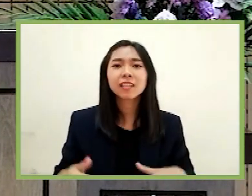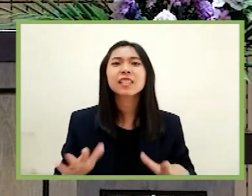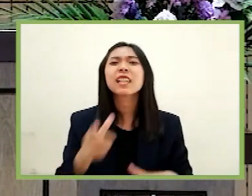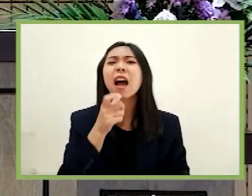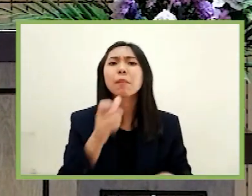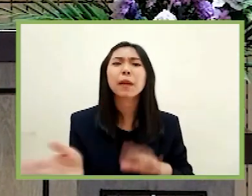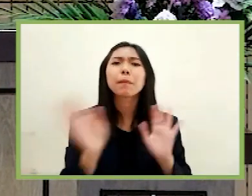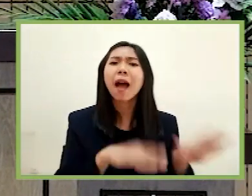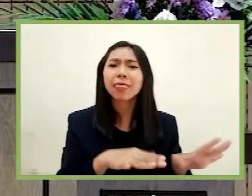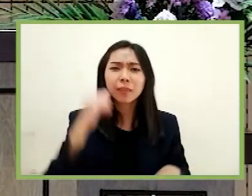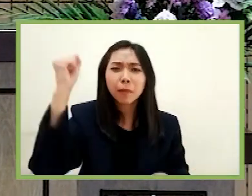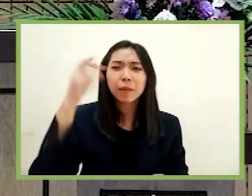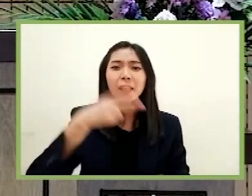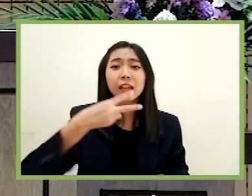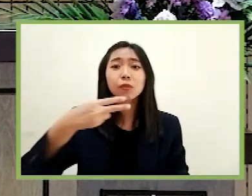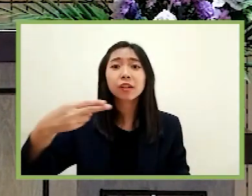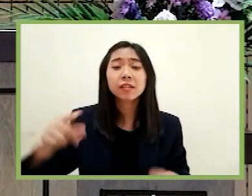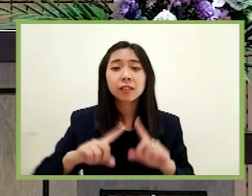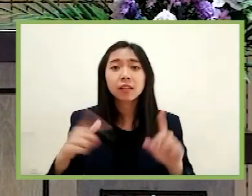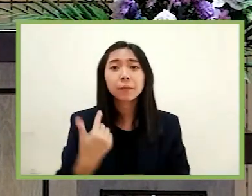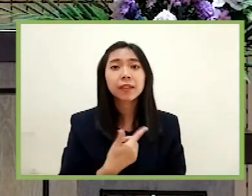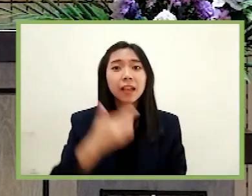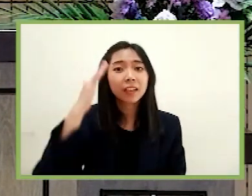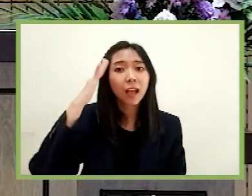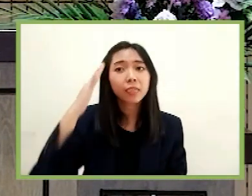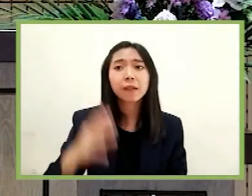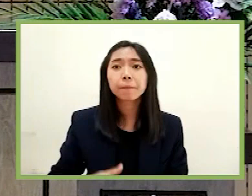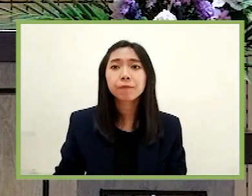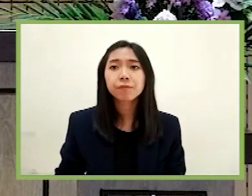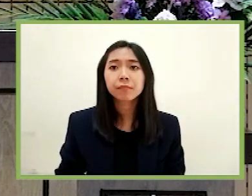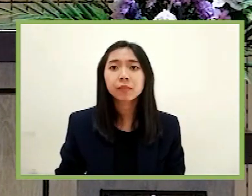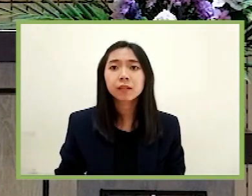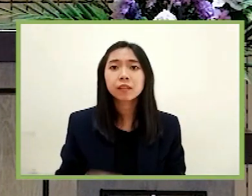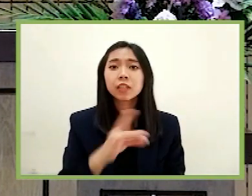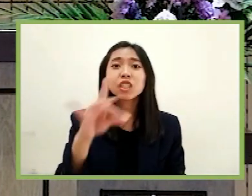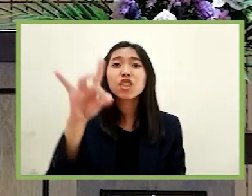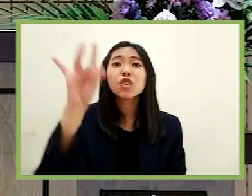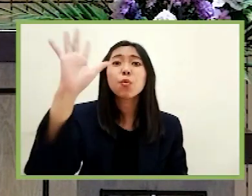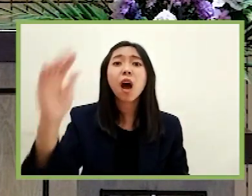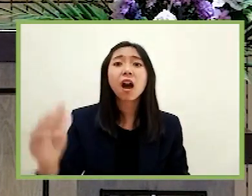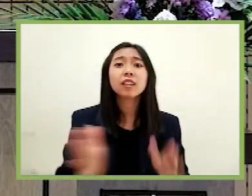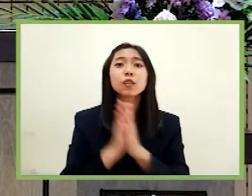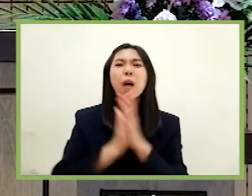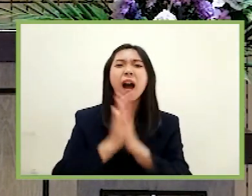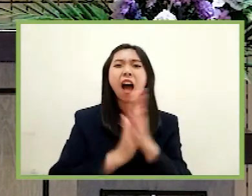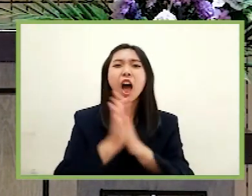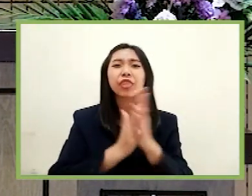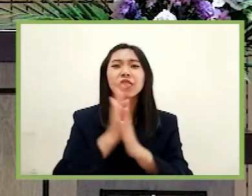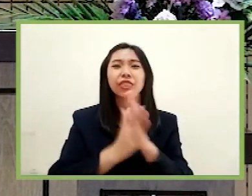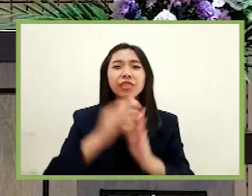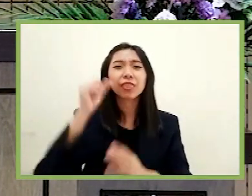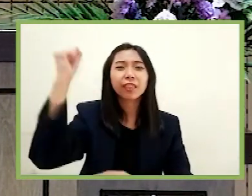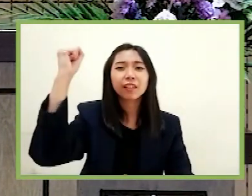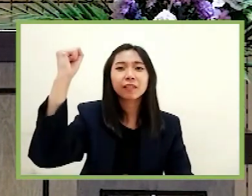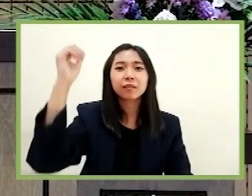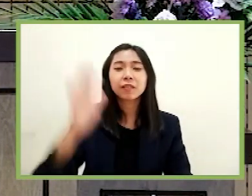membela Indonesia tapi kan kita mengingat jiwa patriotisme mereka semangat bela